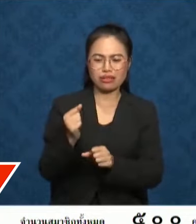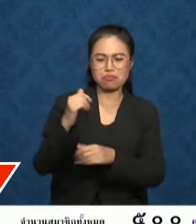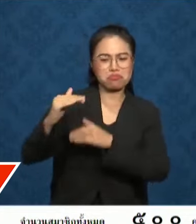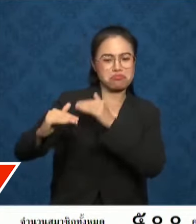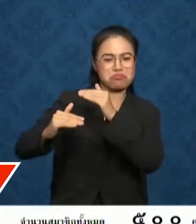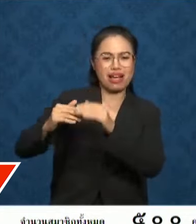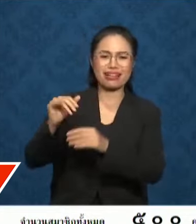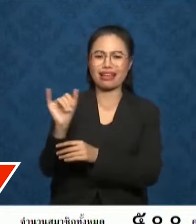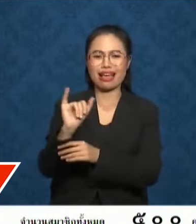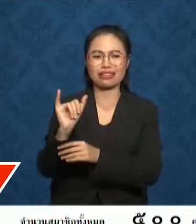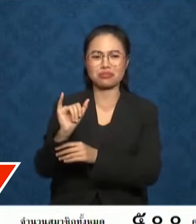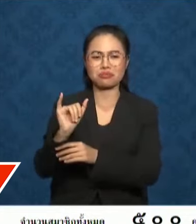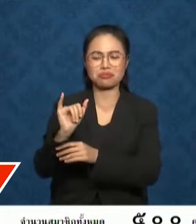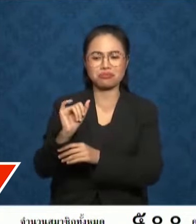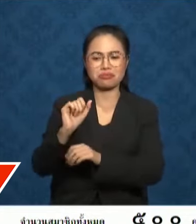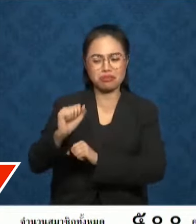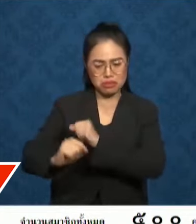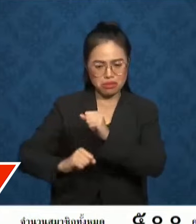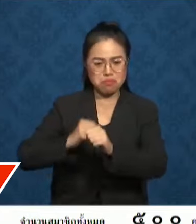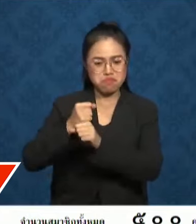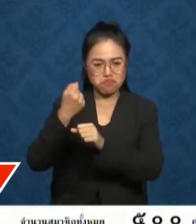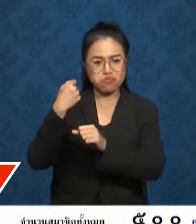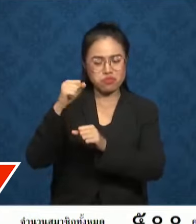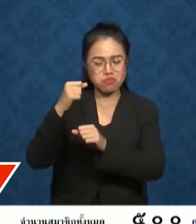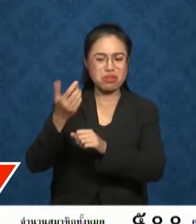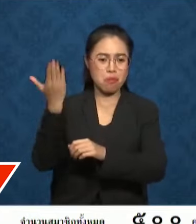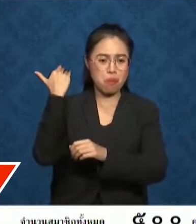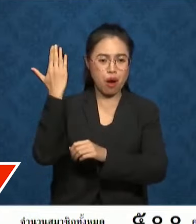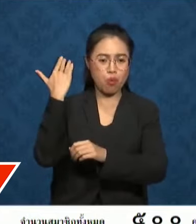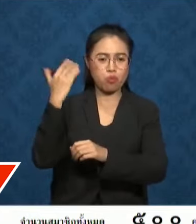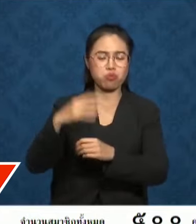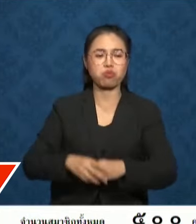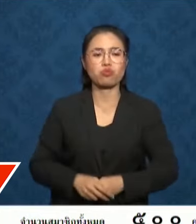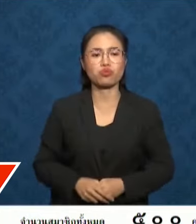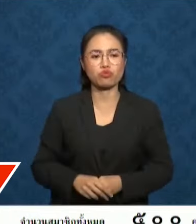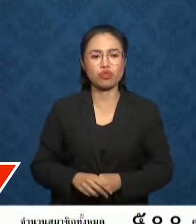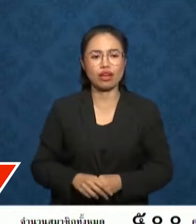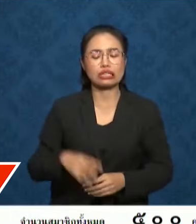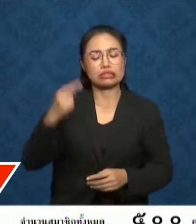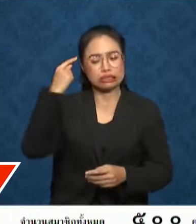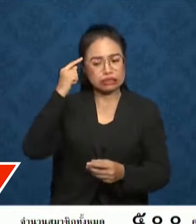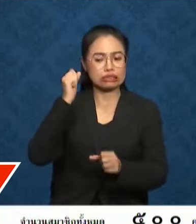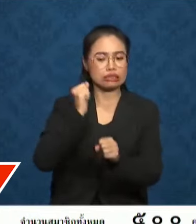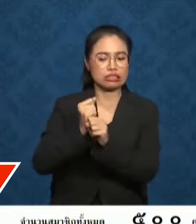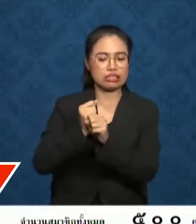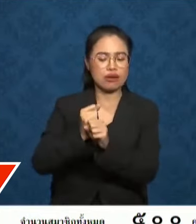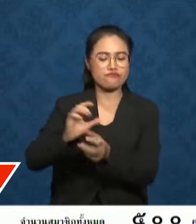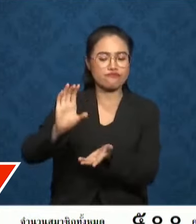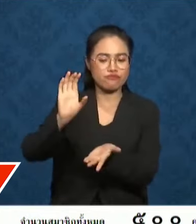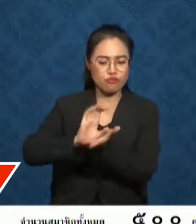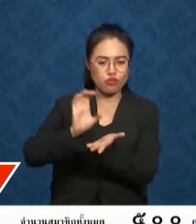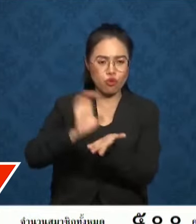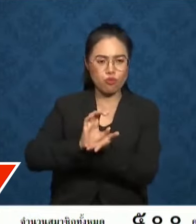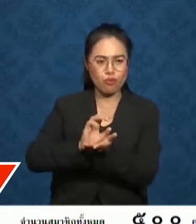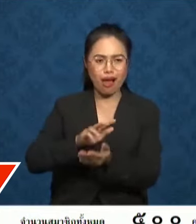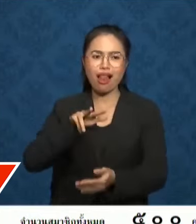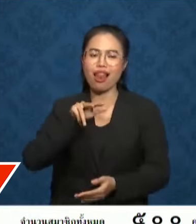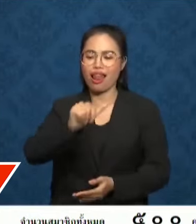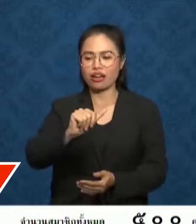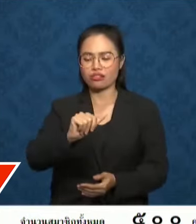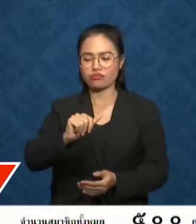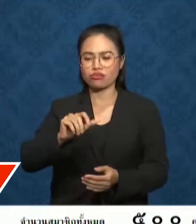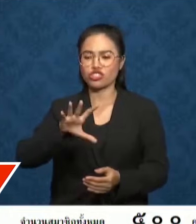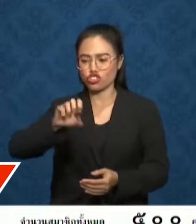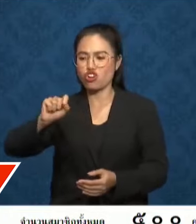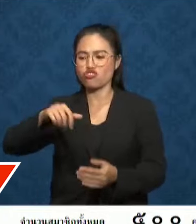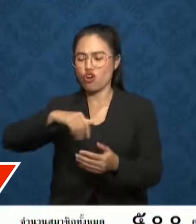้ว สองทดสวสตทผ่านมาโจทยการสรางระบบงประมาณ ทพ expand ปราฐนาควรจะตองเป็นวาระหลักในการทำงานของพวก